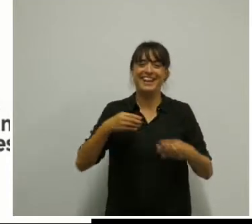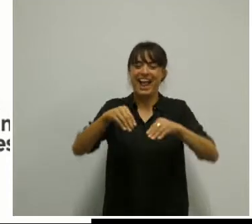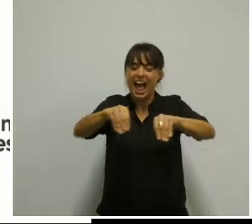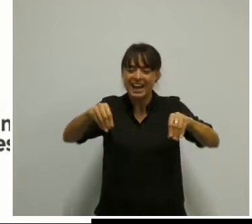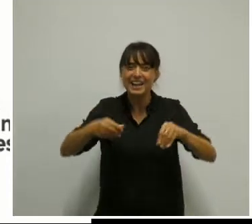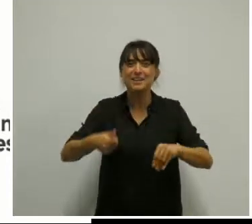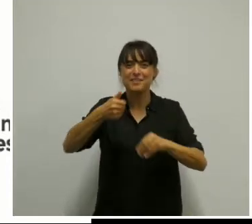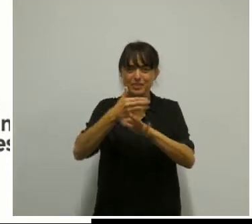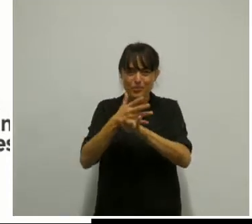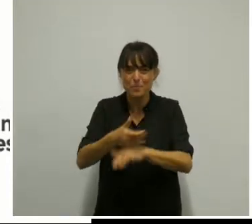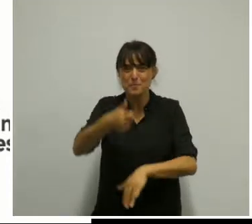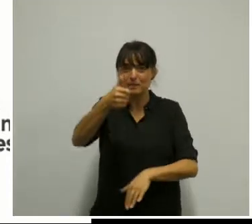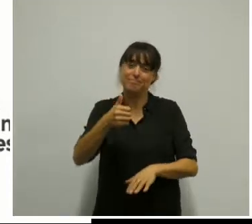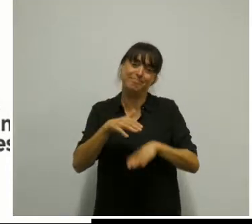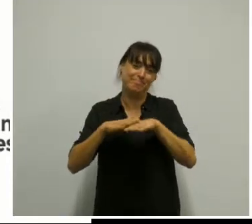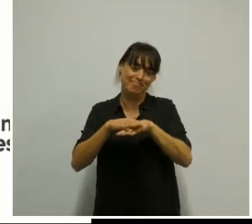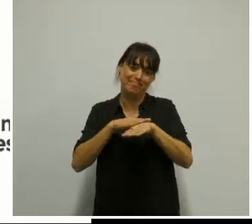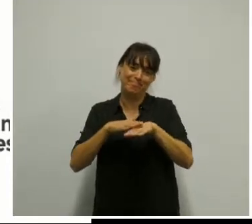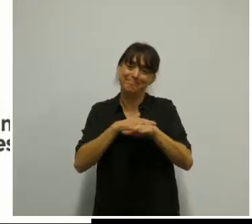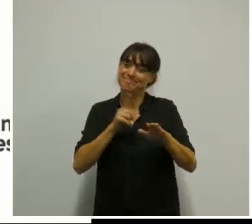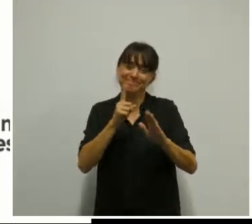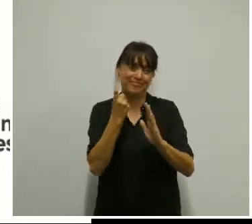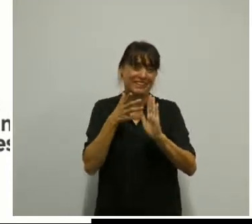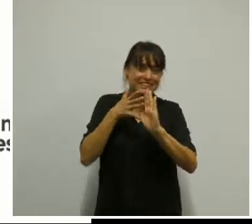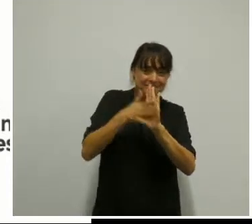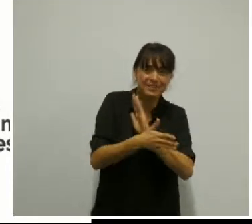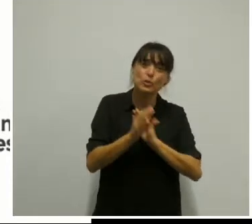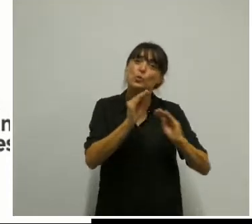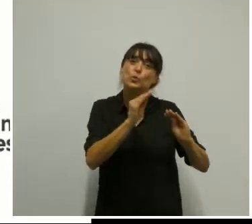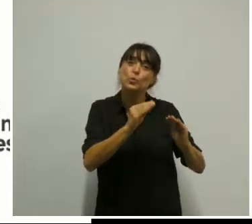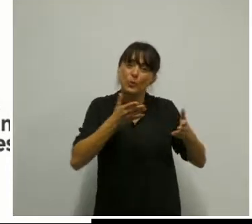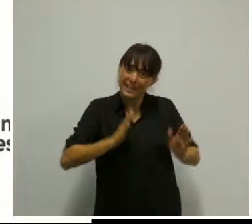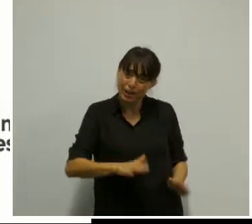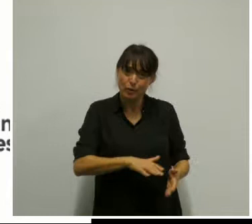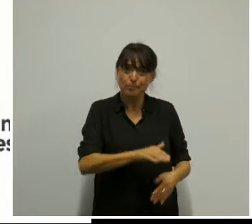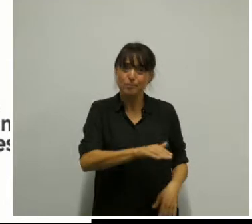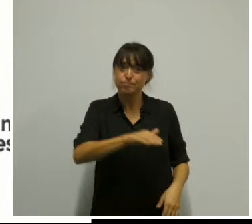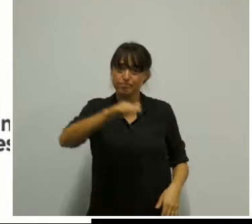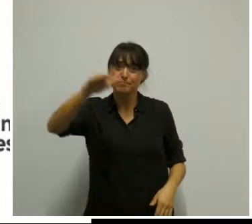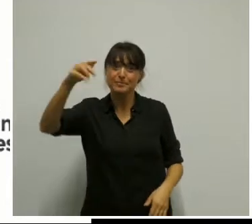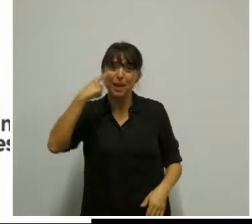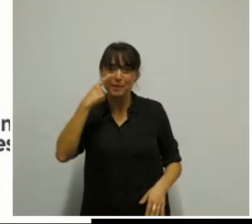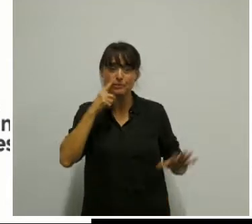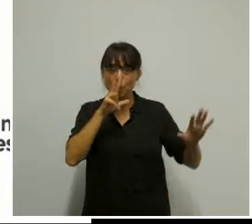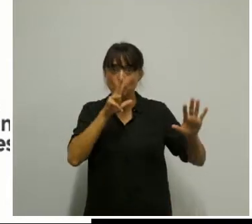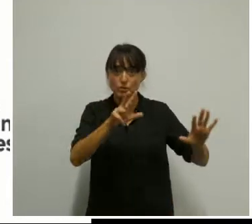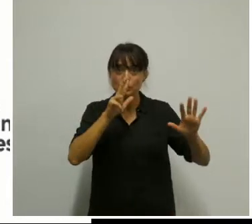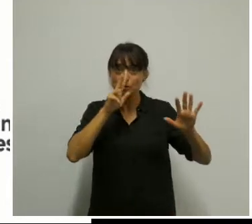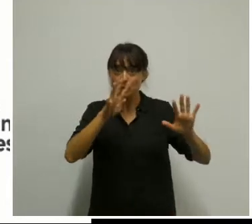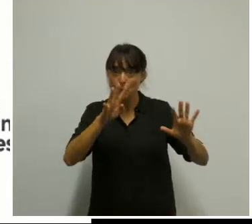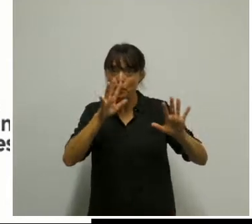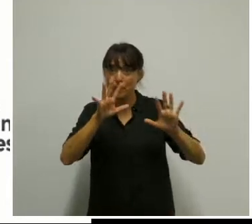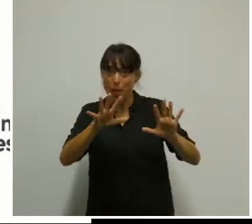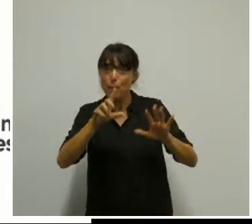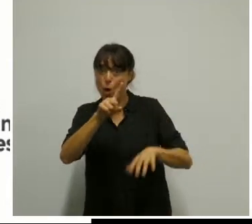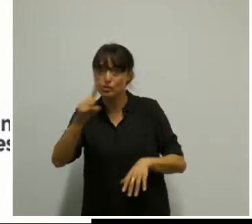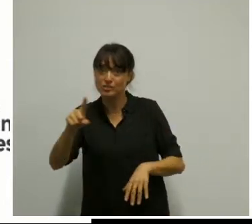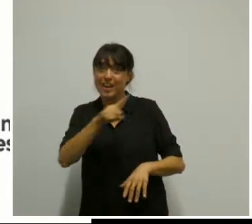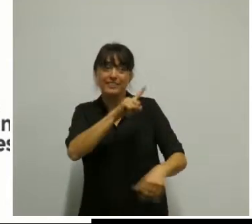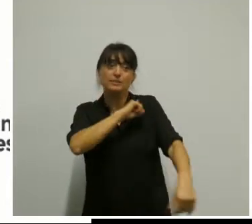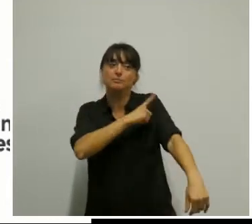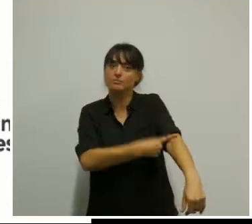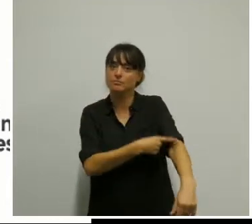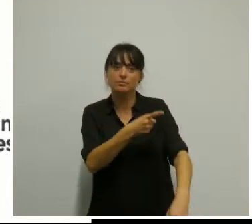més jocs, però clar, els havies d'explicar, els teus fills creixeran, tindran 8, 9, 10, 11, i la part esportiva